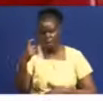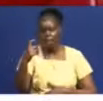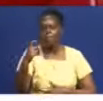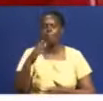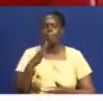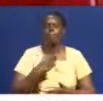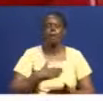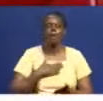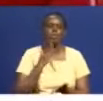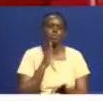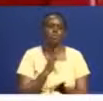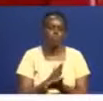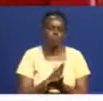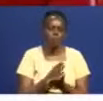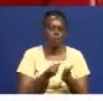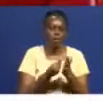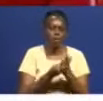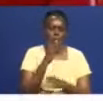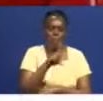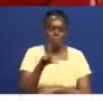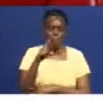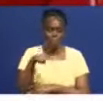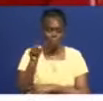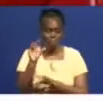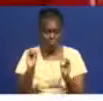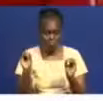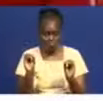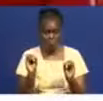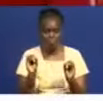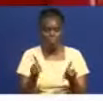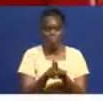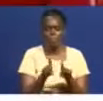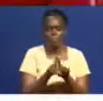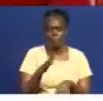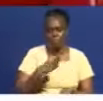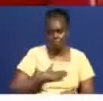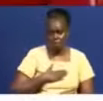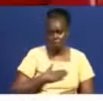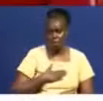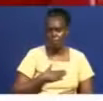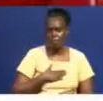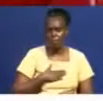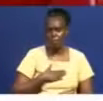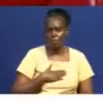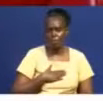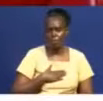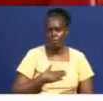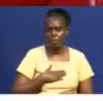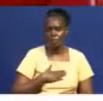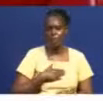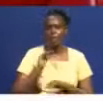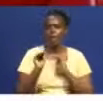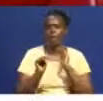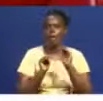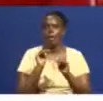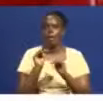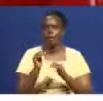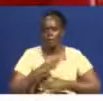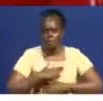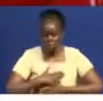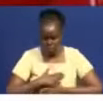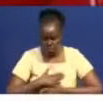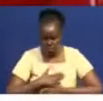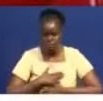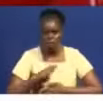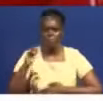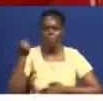bill haikupita. Na mimi kama walivyotangulia viongozi wenzangu, Bispika, ningemuomba rais